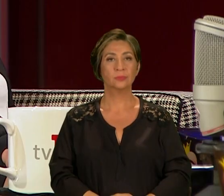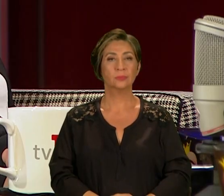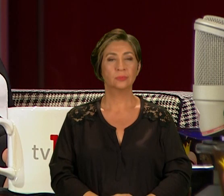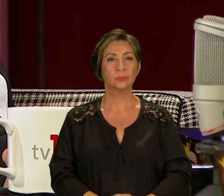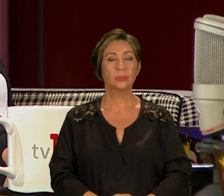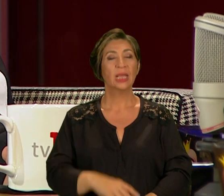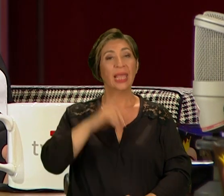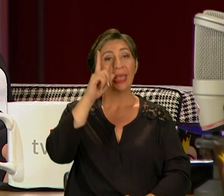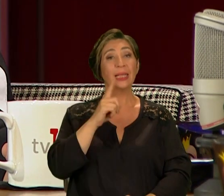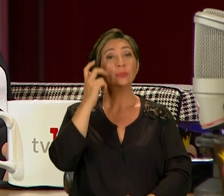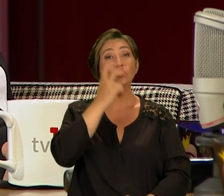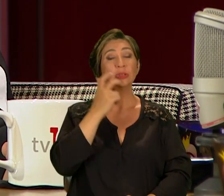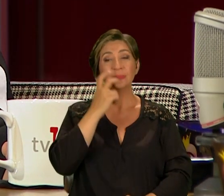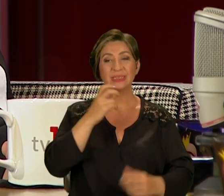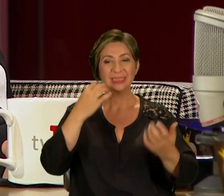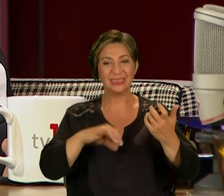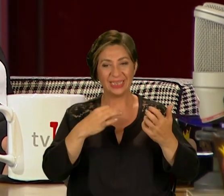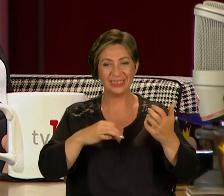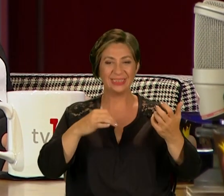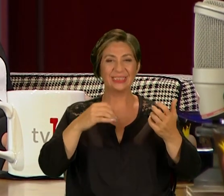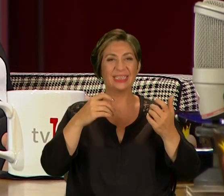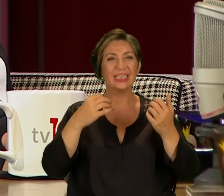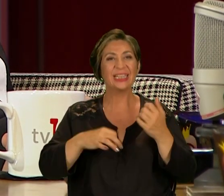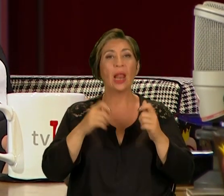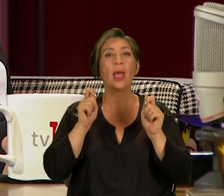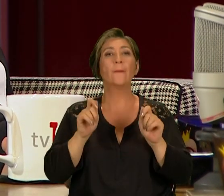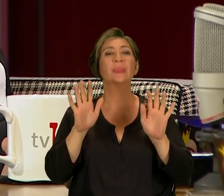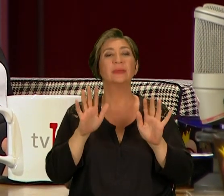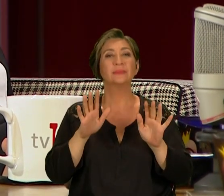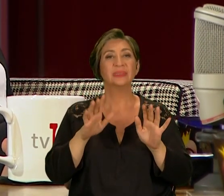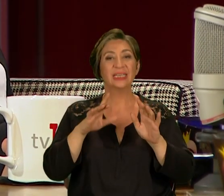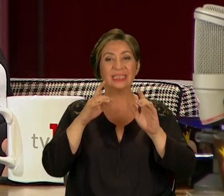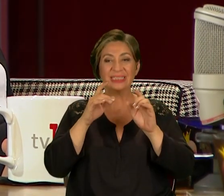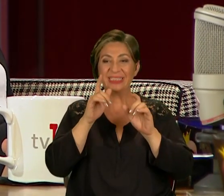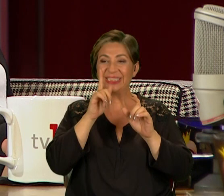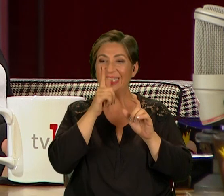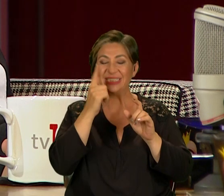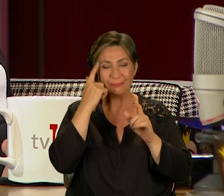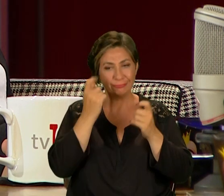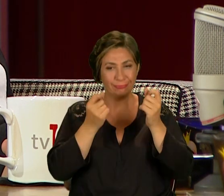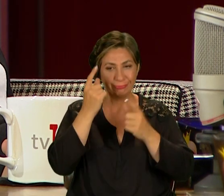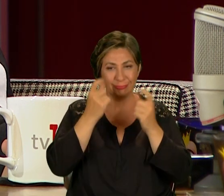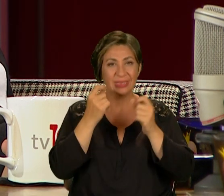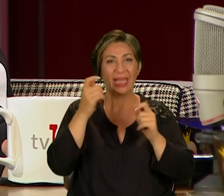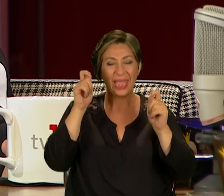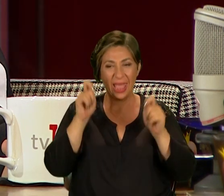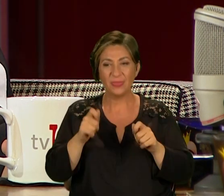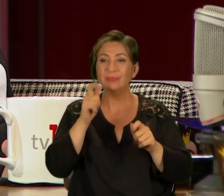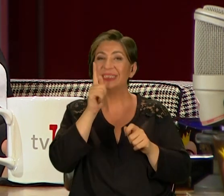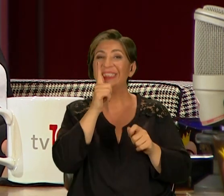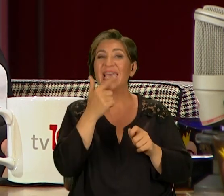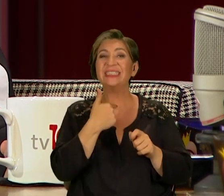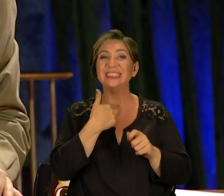Şöyle diyorsun, ilk müziğimi saz, bağlama ve gitarla yapmadım. Sentetik sesler ürettim. Yaptığım